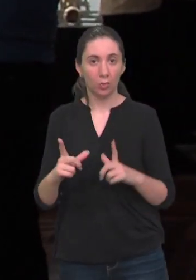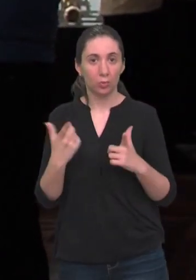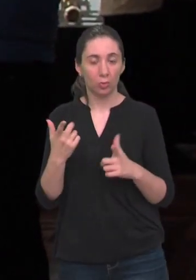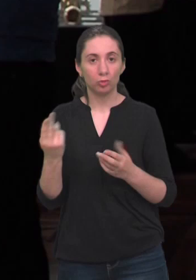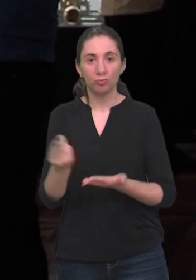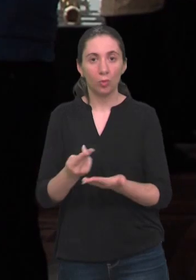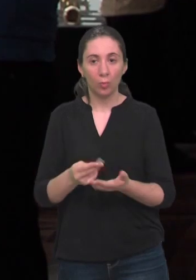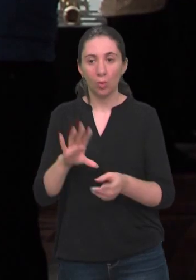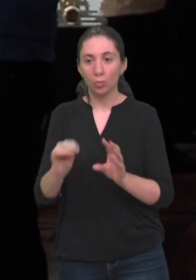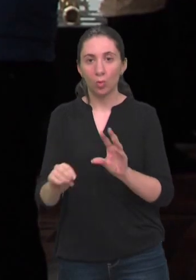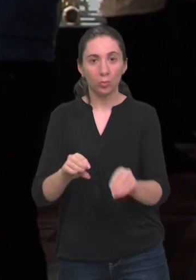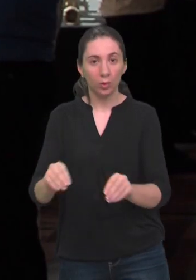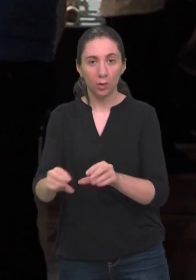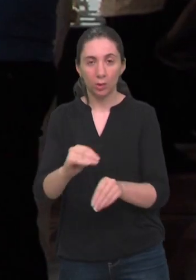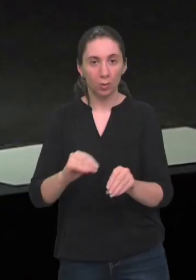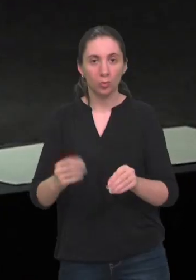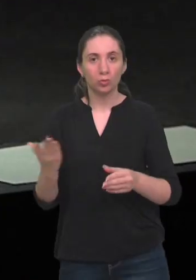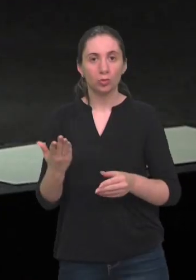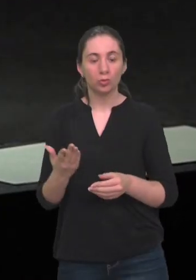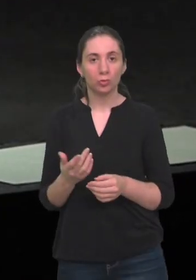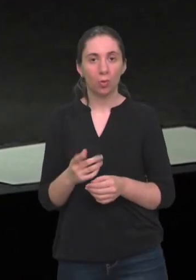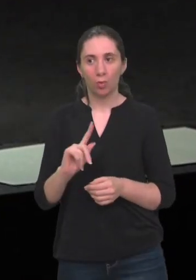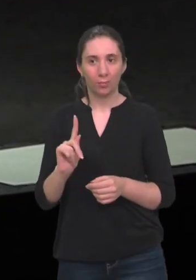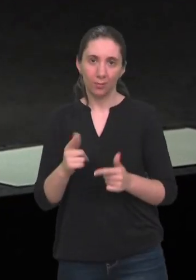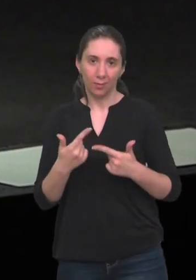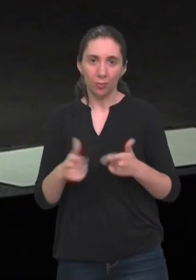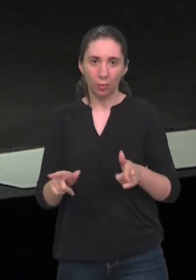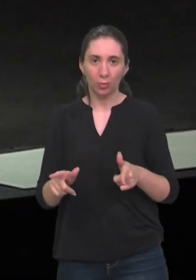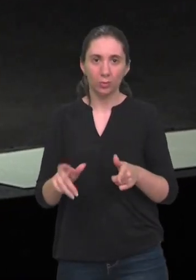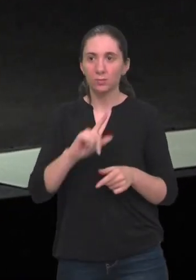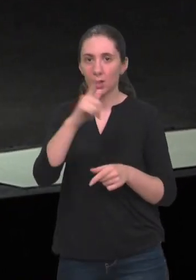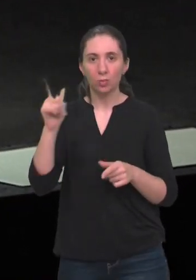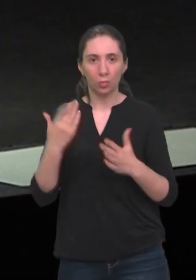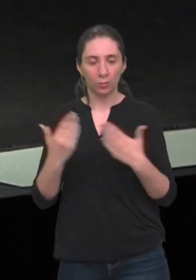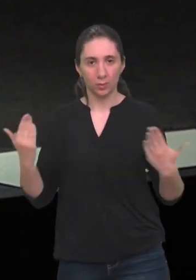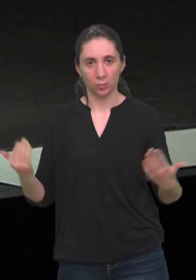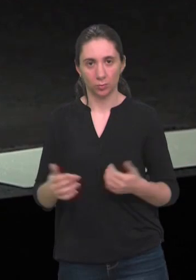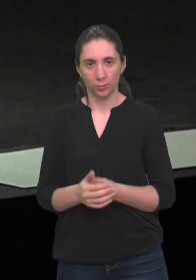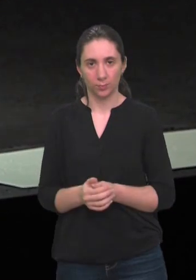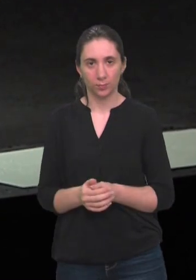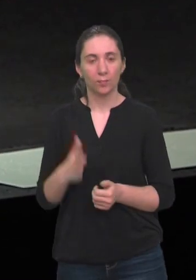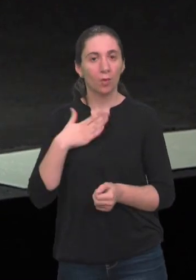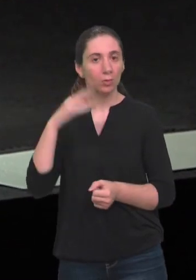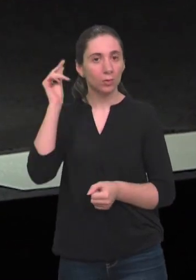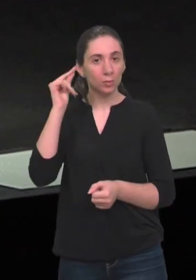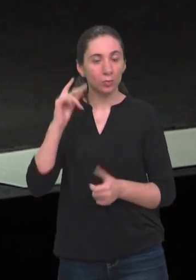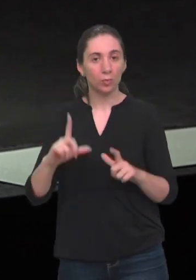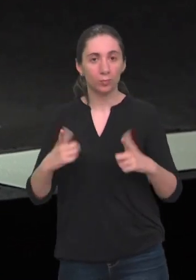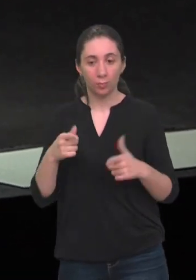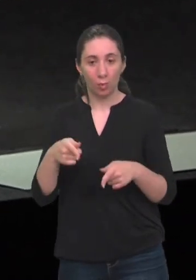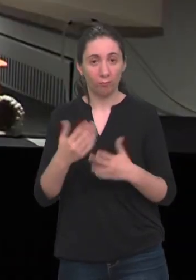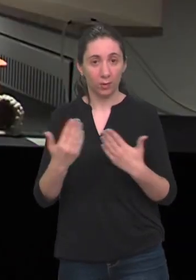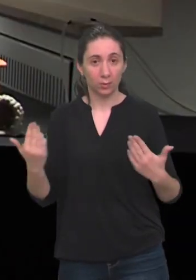umjetnost dodirujući eksponate, što najčešće nije dozvoljeno na klasičnim izložbama. Svoje iskustvo doživljaja ove